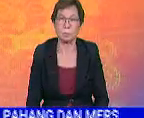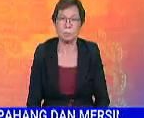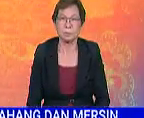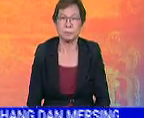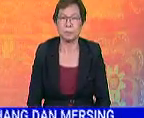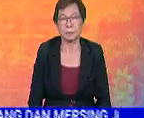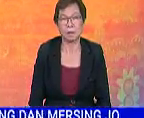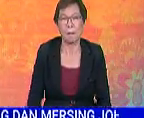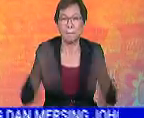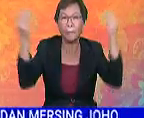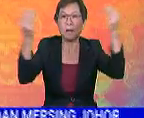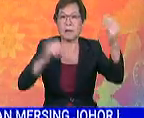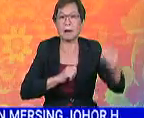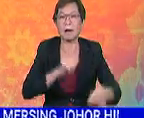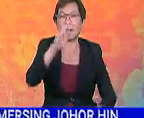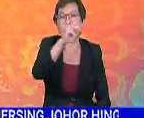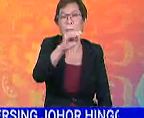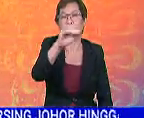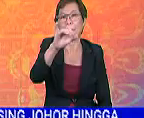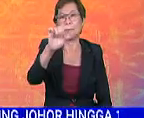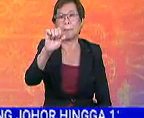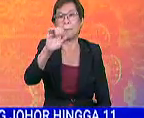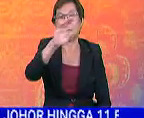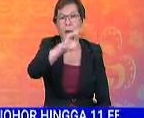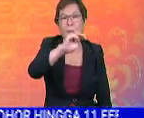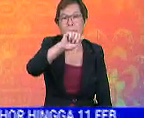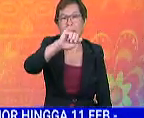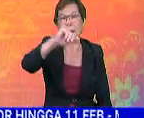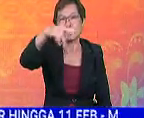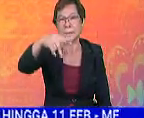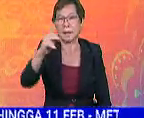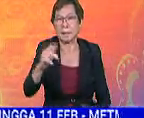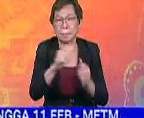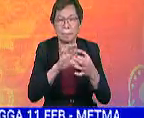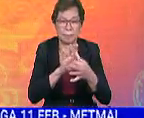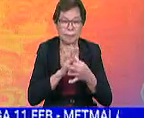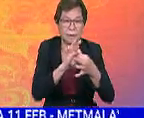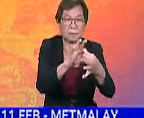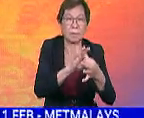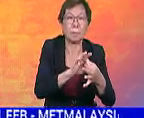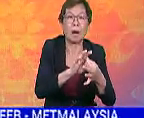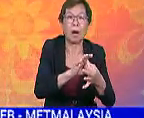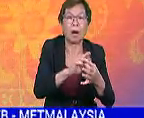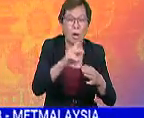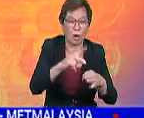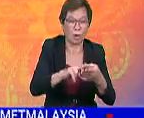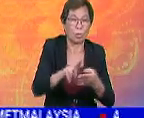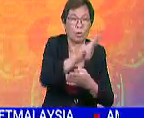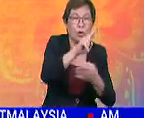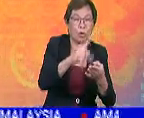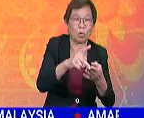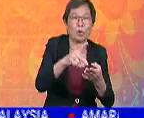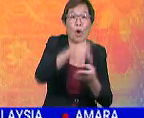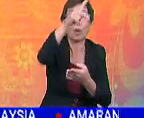20%. Majlis agama Islam dan adat Melayu perak mipk bersama kolej antarabangsa taic Taj